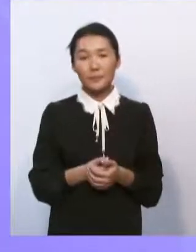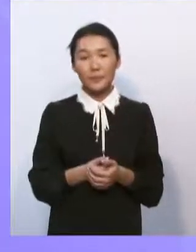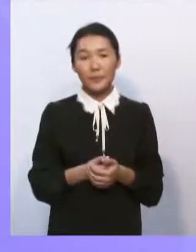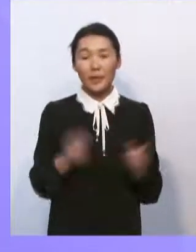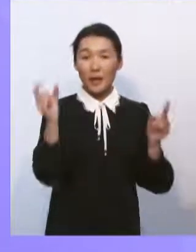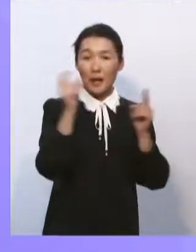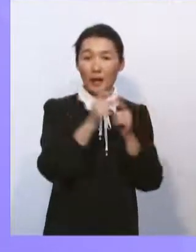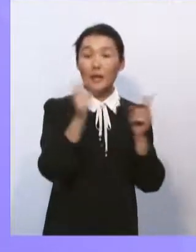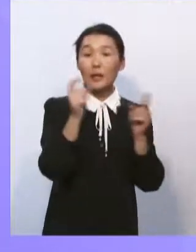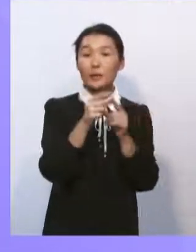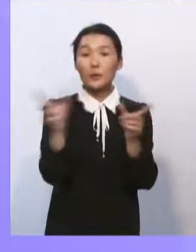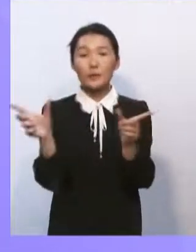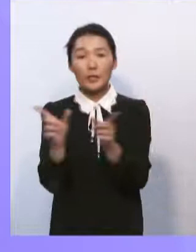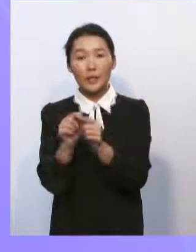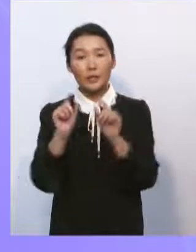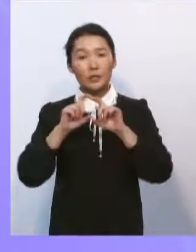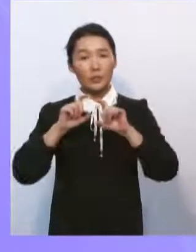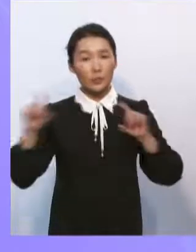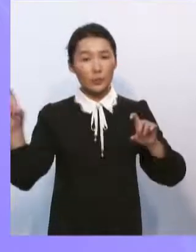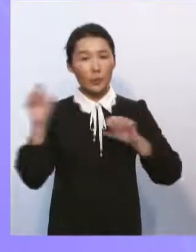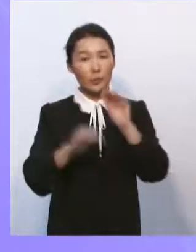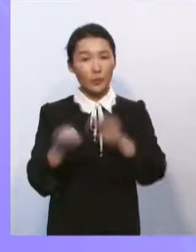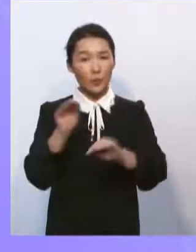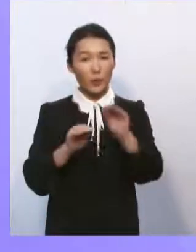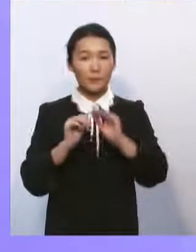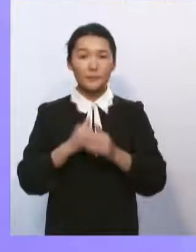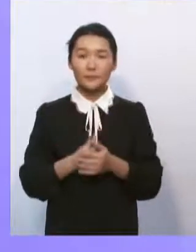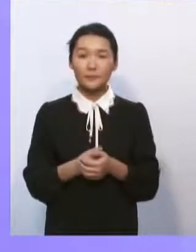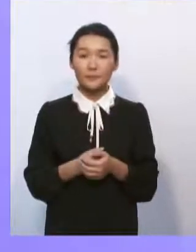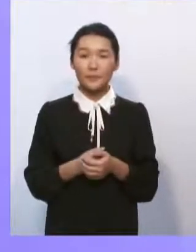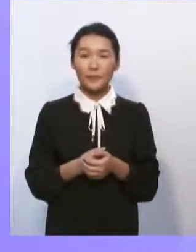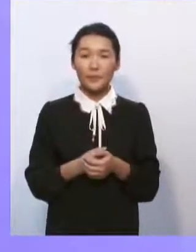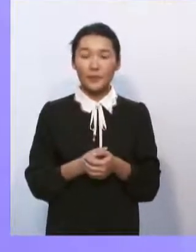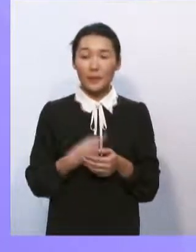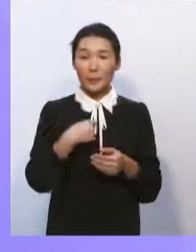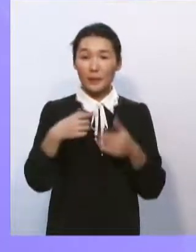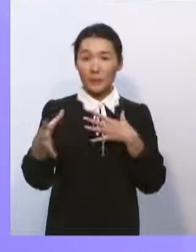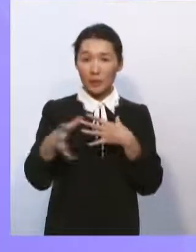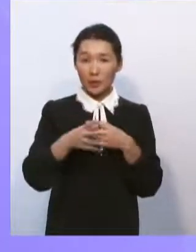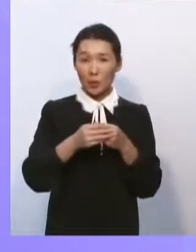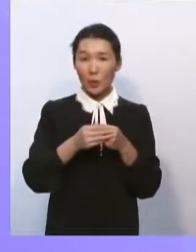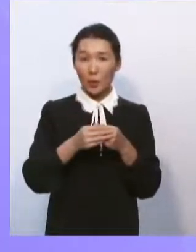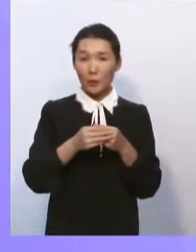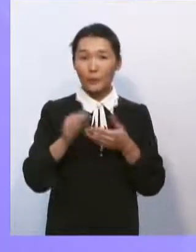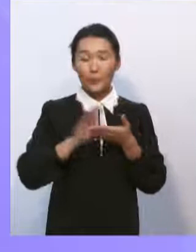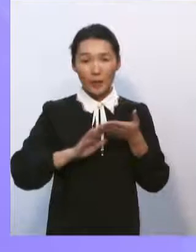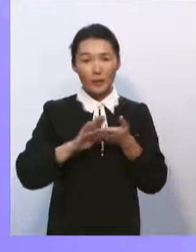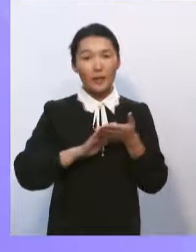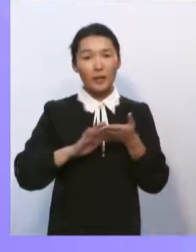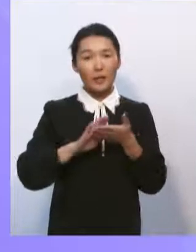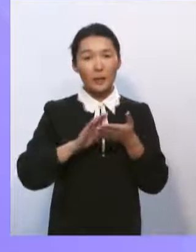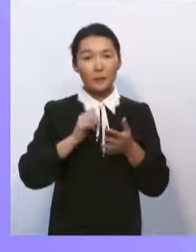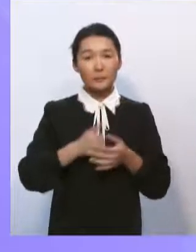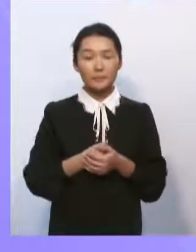Аларга сөз айкашын, сүйлөм түзөлү. Мени менен чогу кайталагыла.